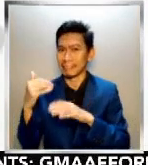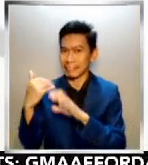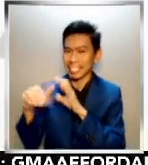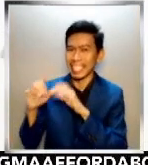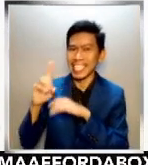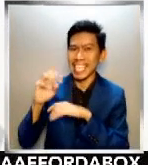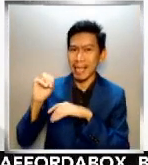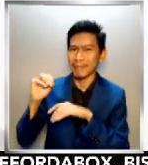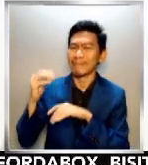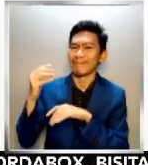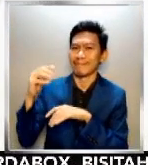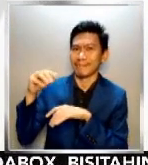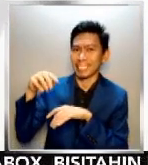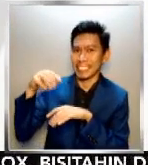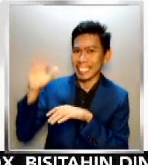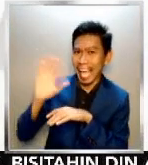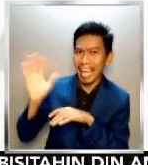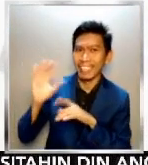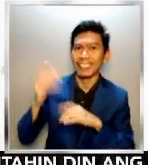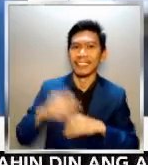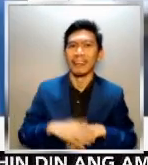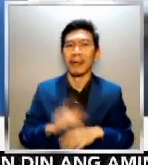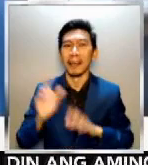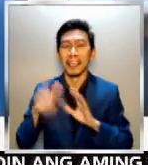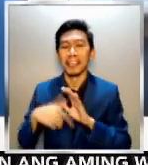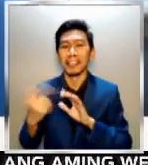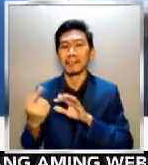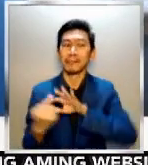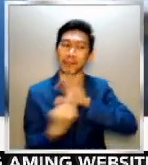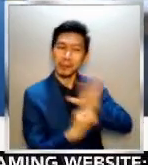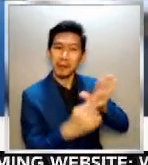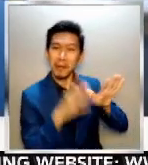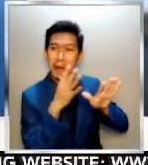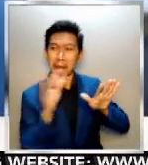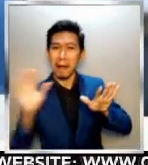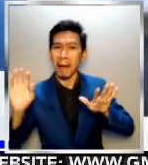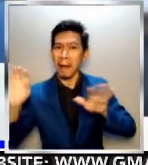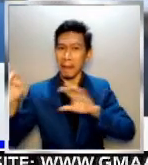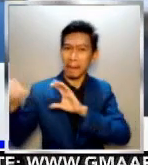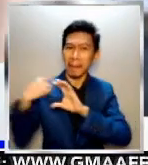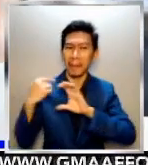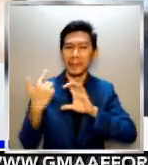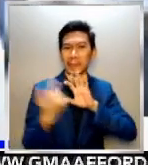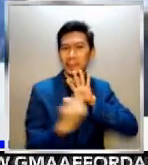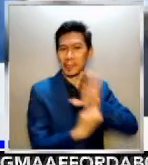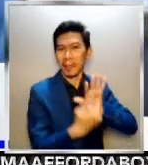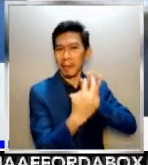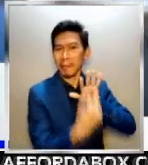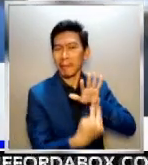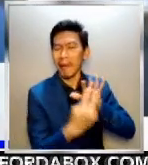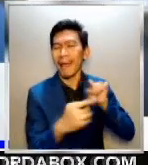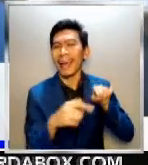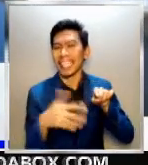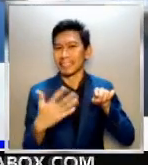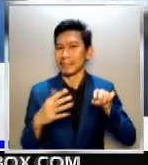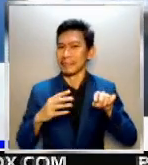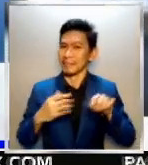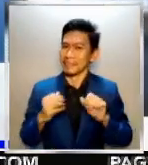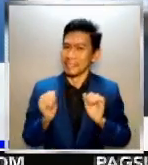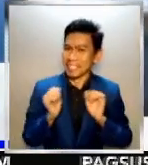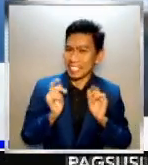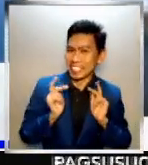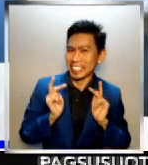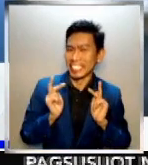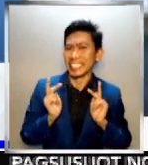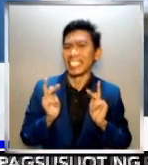siya nung pinabasa ko sa kanya yung message ni Marian Rivera. It's really a big factor, lalo na sa mga celebrities like Marian Rivera kasi it boosts